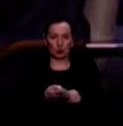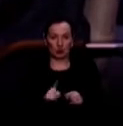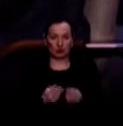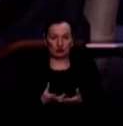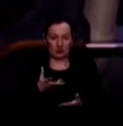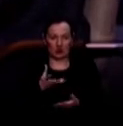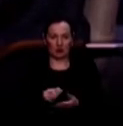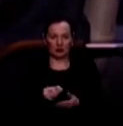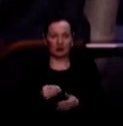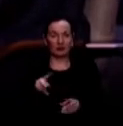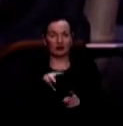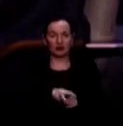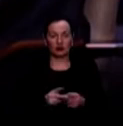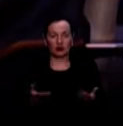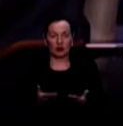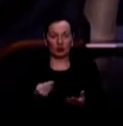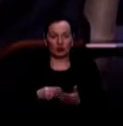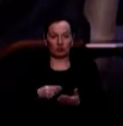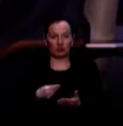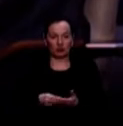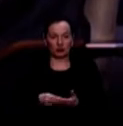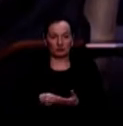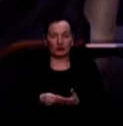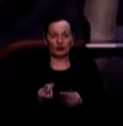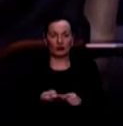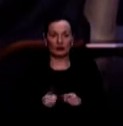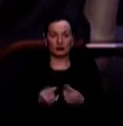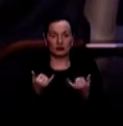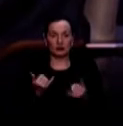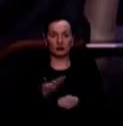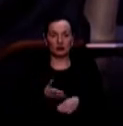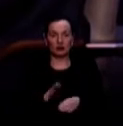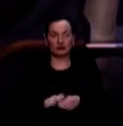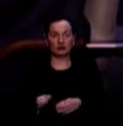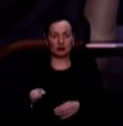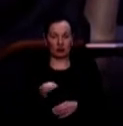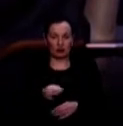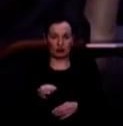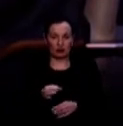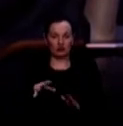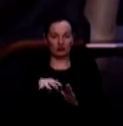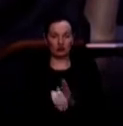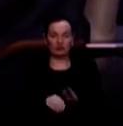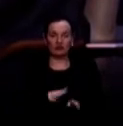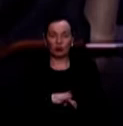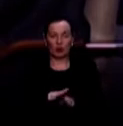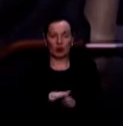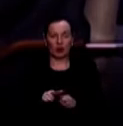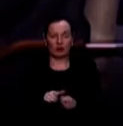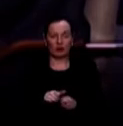Це для Полтавської області, ну як скажемо так, в межах виконання повноважень